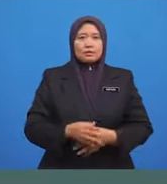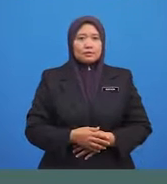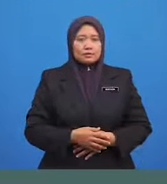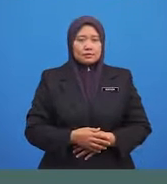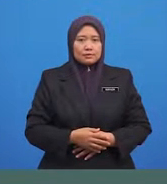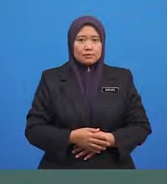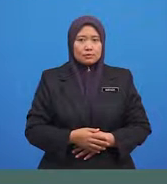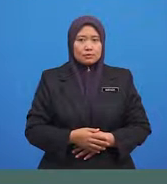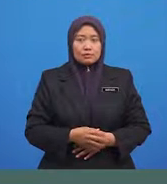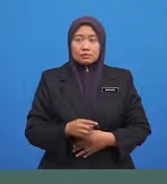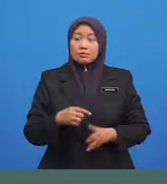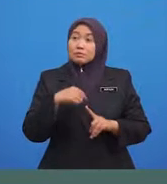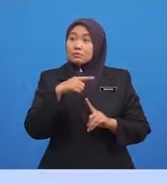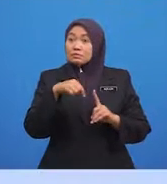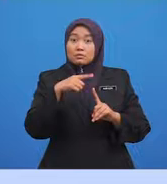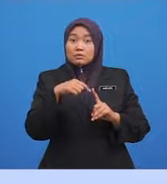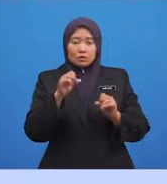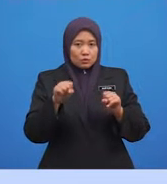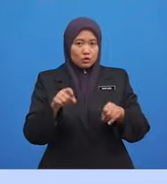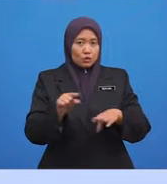boleh menggunakan istilah tersebut?